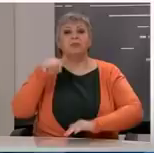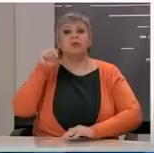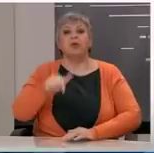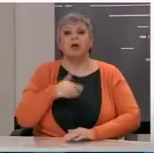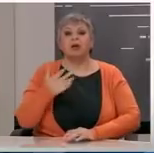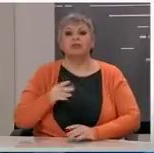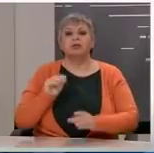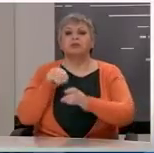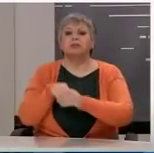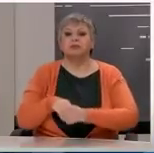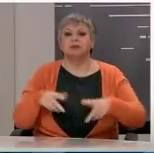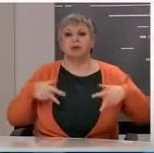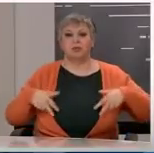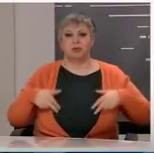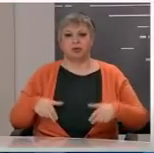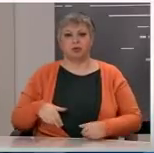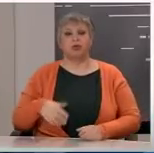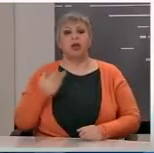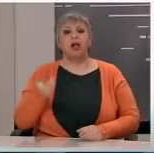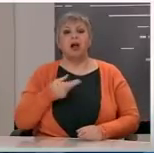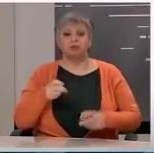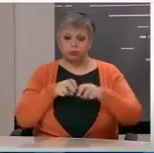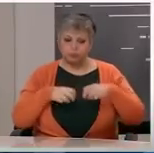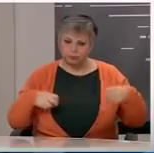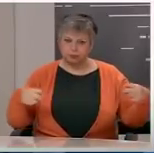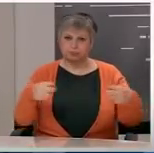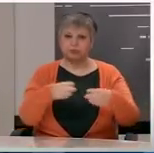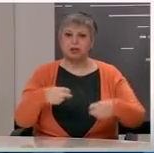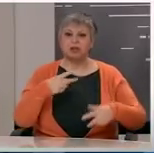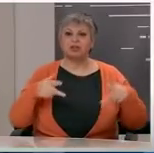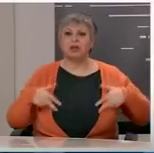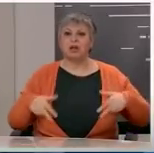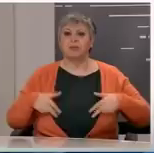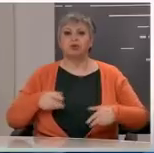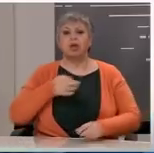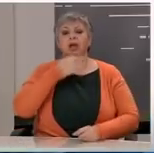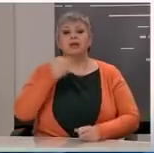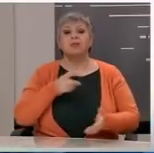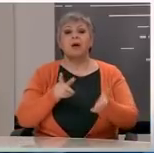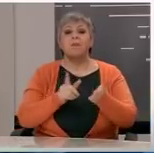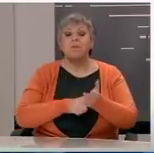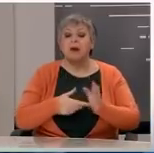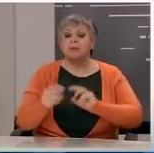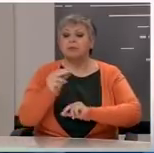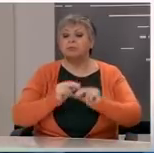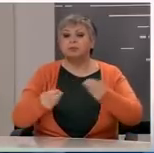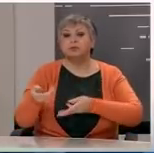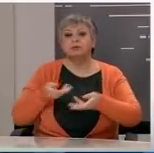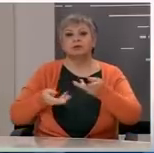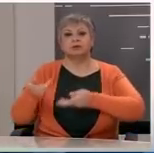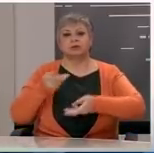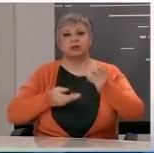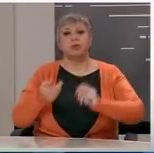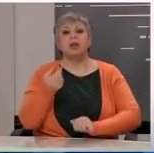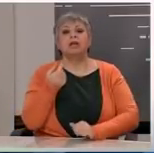διπουργική υπήρξε υπουργός που είπε στους Ευρωπαίους: «Κύριοι, πρέπει να διαπραγματευτούμε από κοινού την